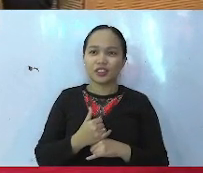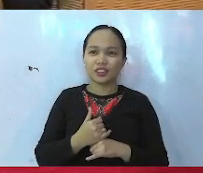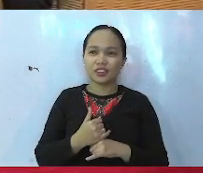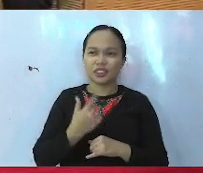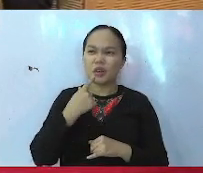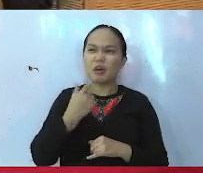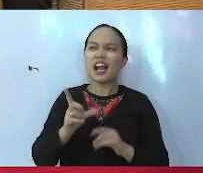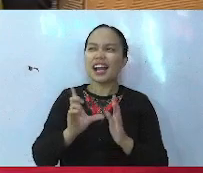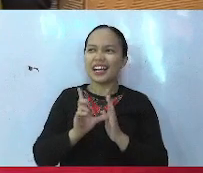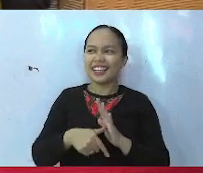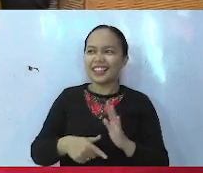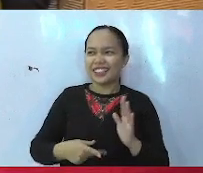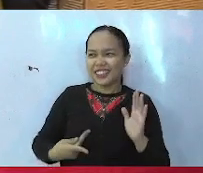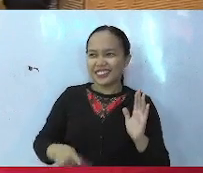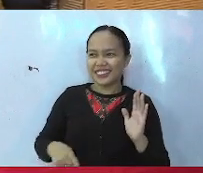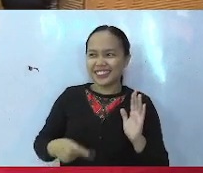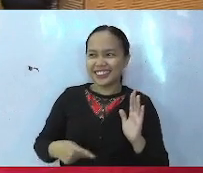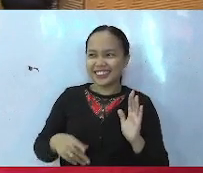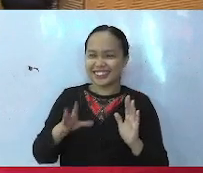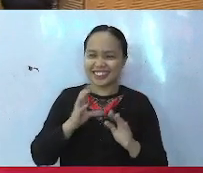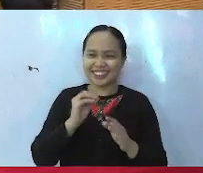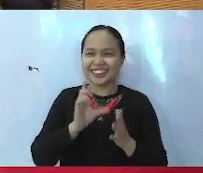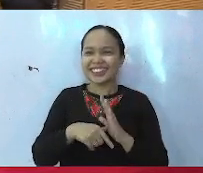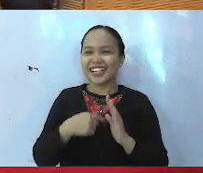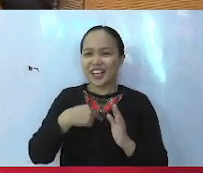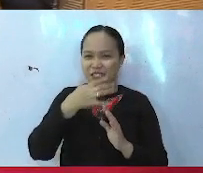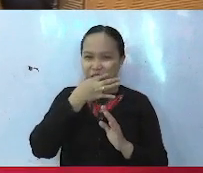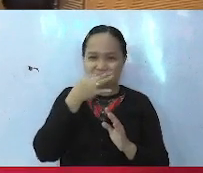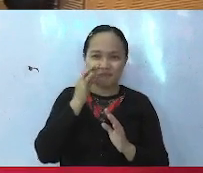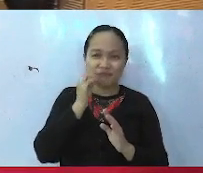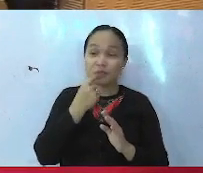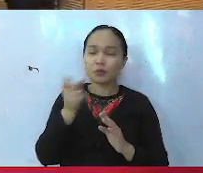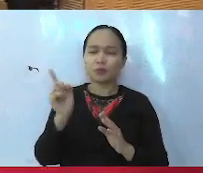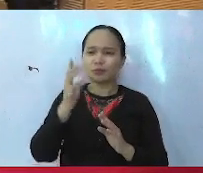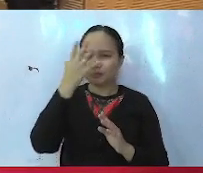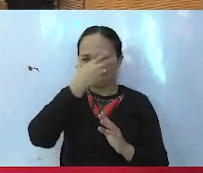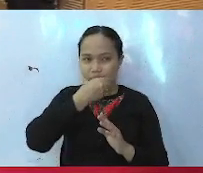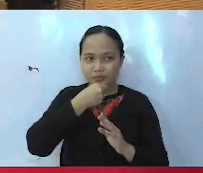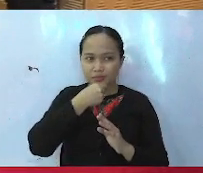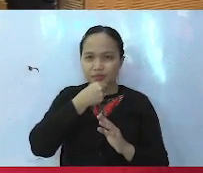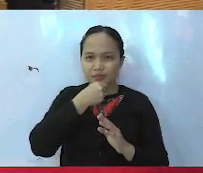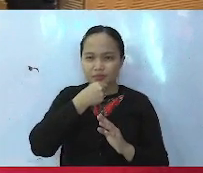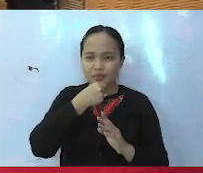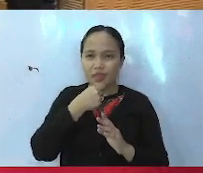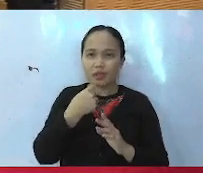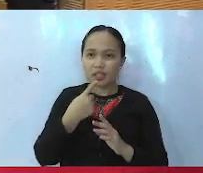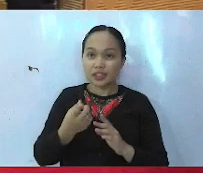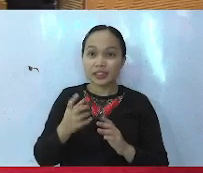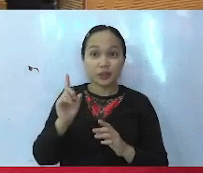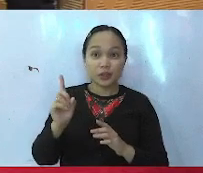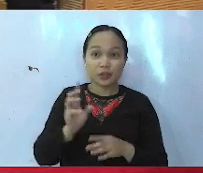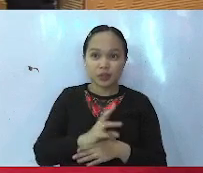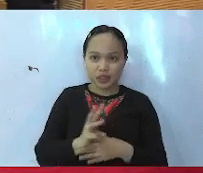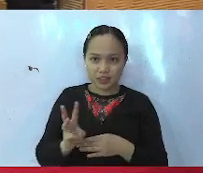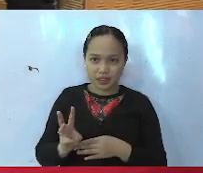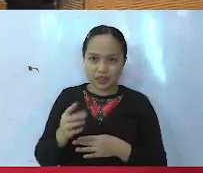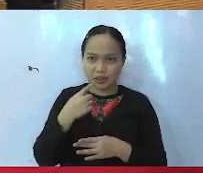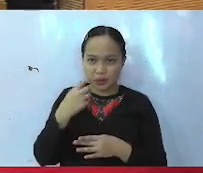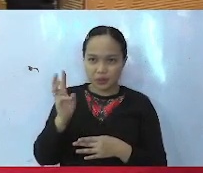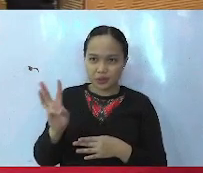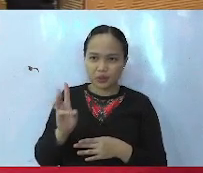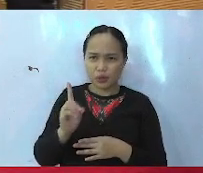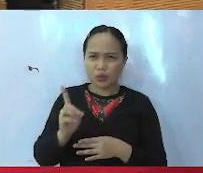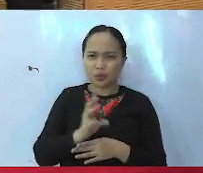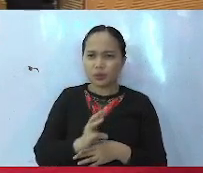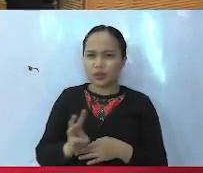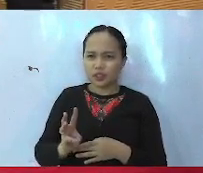mamaya eh. Mamaya, tahimik lang. Sige, tuloy. Alam mo sir, maganda kasi tama yung sinabi mo Sir Joe. Isang linggo yan eh. Isang linggo yan.